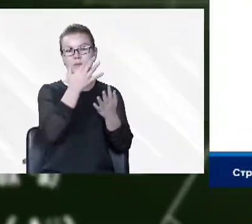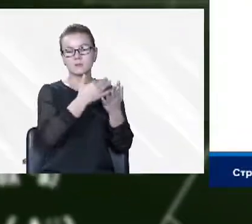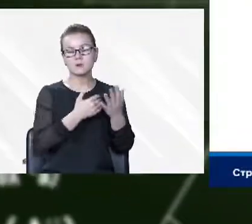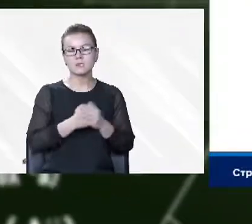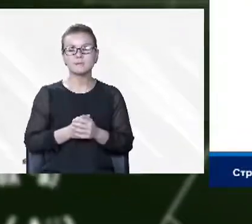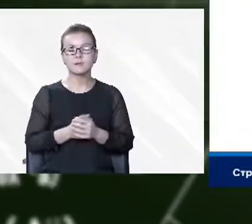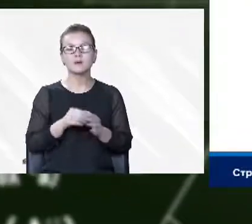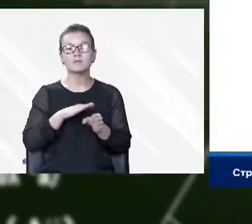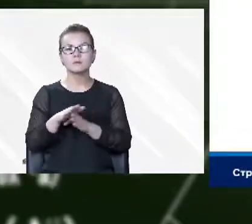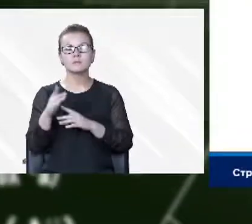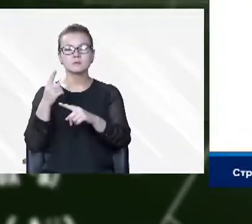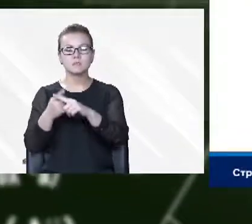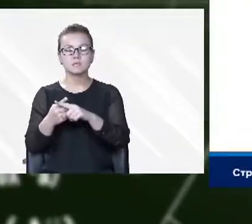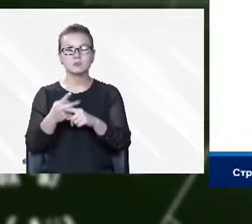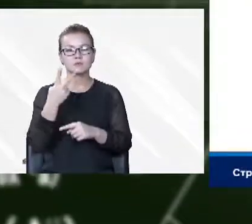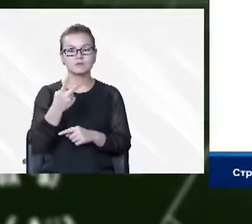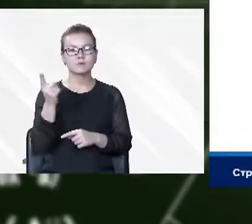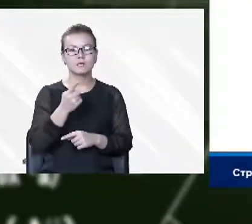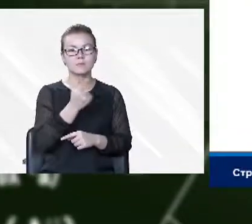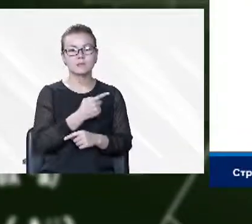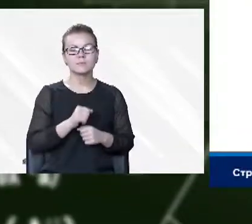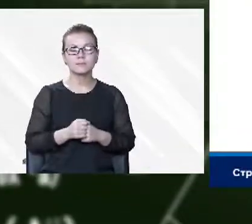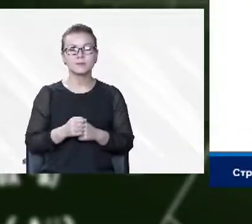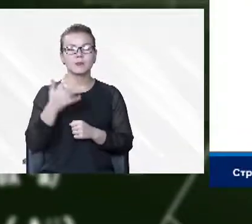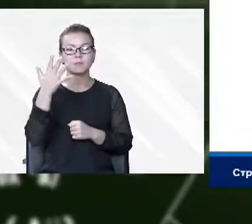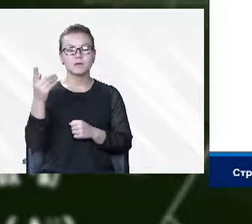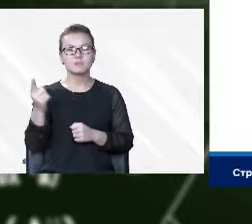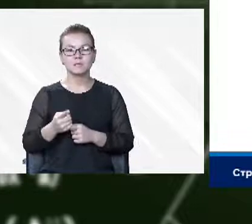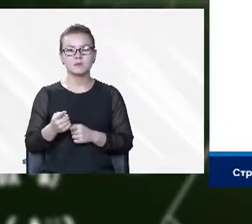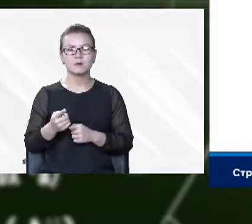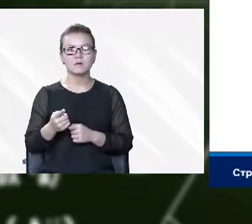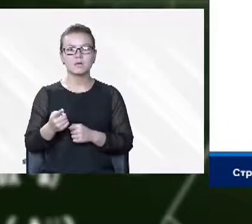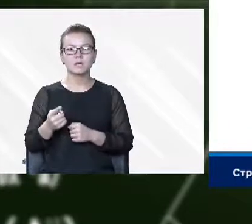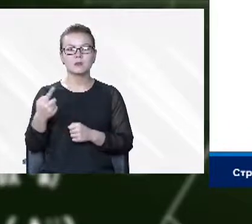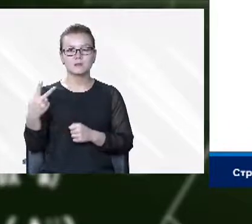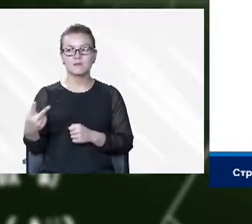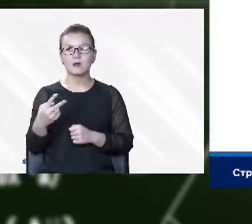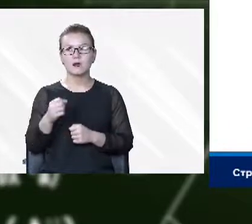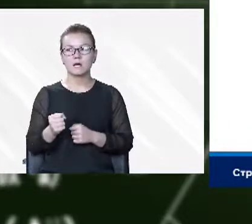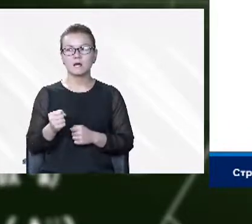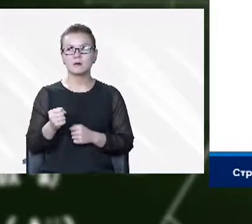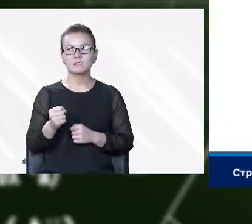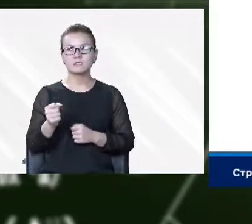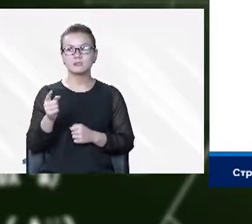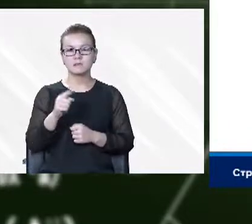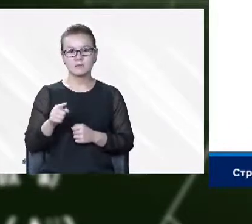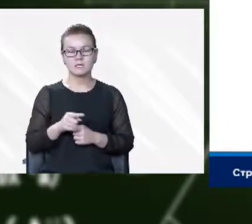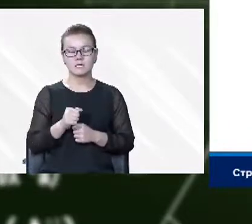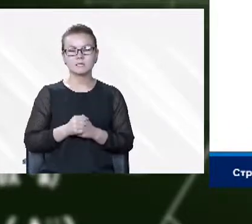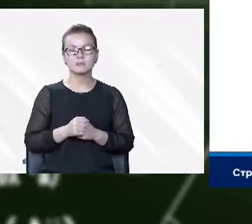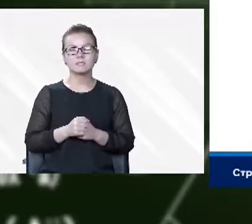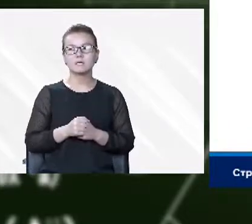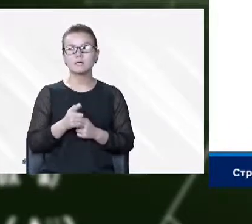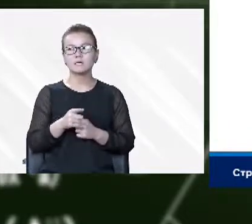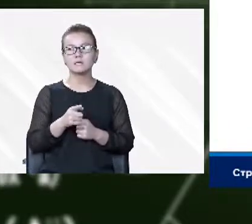Выполним сложение двух дробей. 5 деленное на 2а квадрат минус а и 3 минус